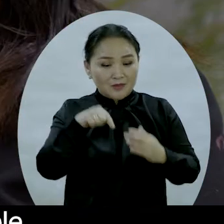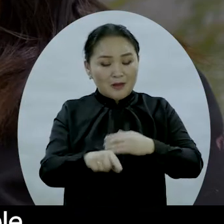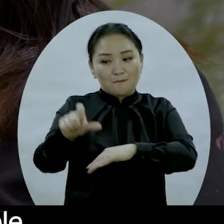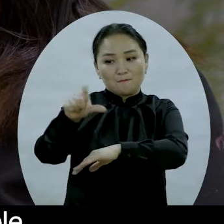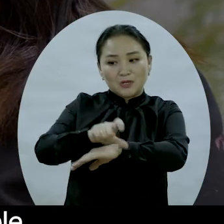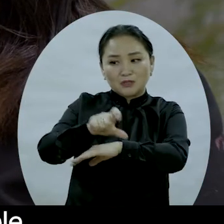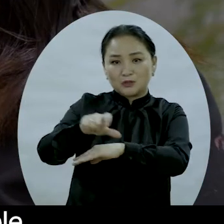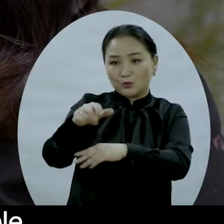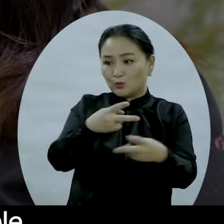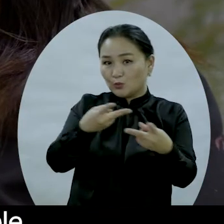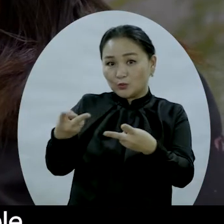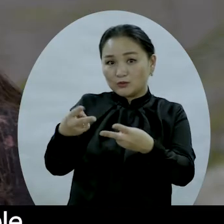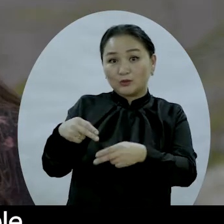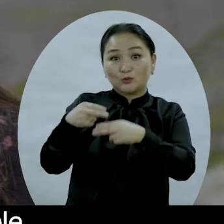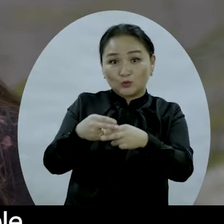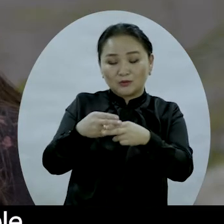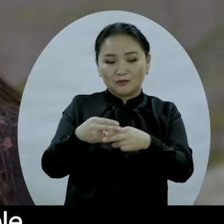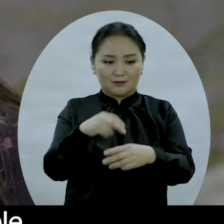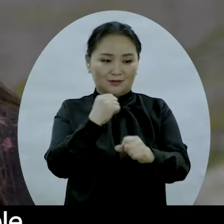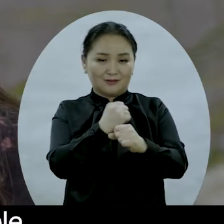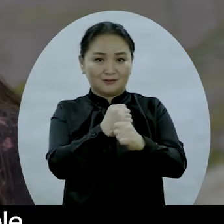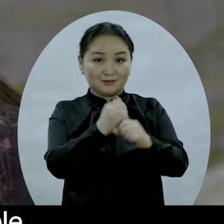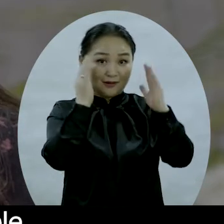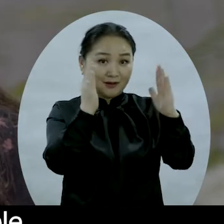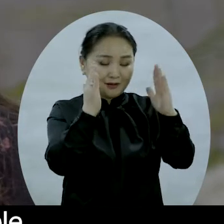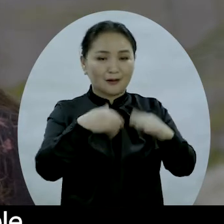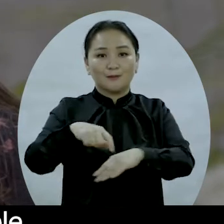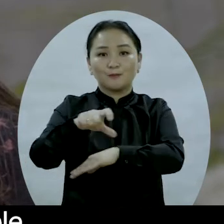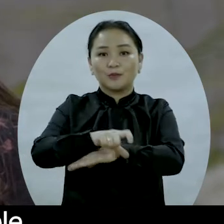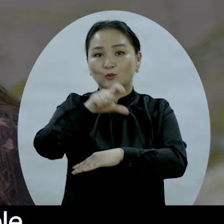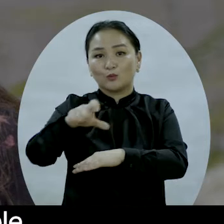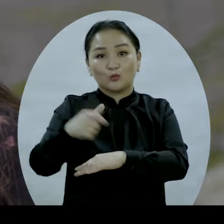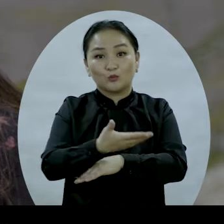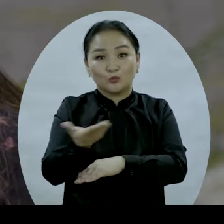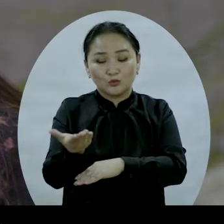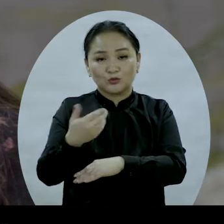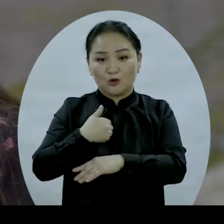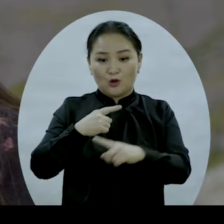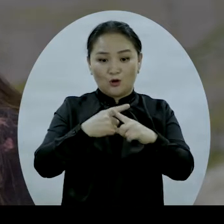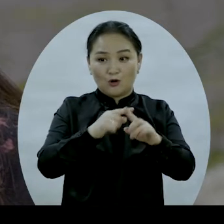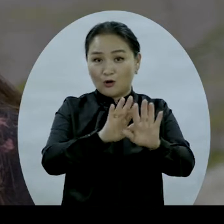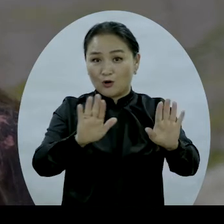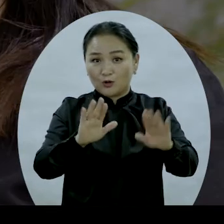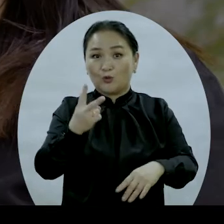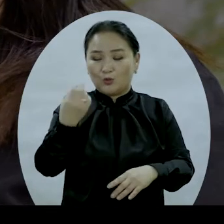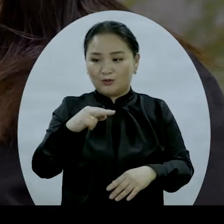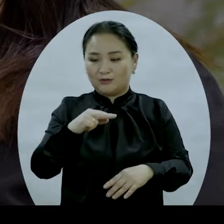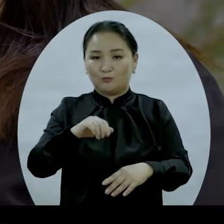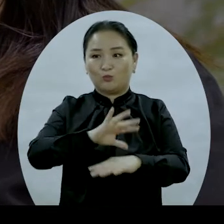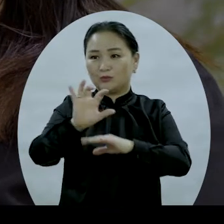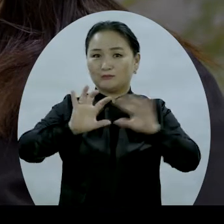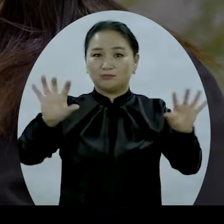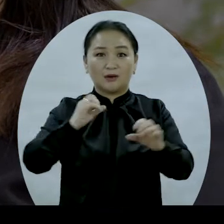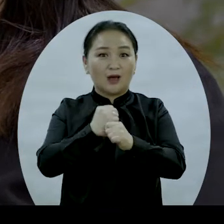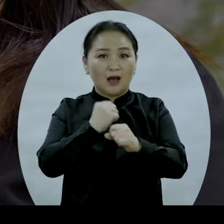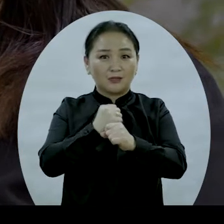хажуугаар мэрэгжлийн үйлчлэгээ тусалцаа үзүүлэх чиглэлээр одоо ажиллах тийм мэрэгчлэнүүдийн хувьд гэхэд яг одоо нэг хөл хорооны хувьд